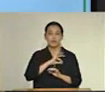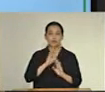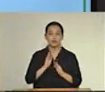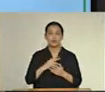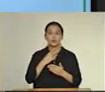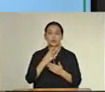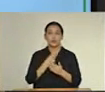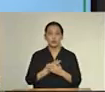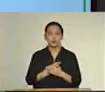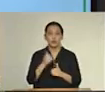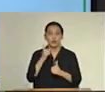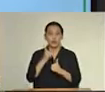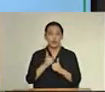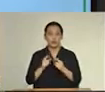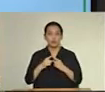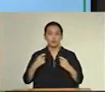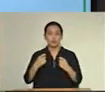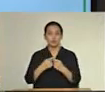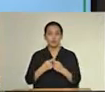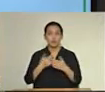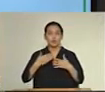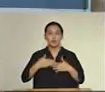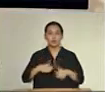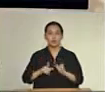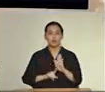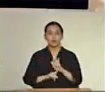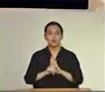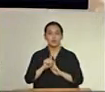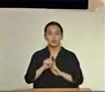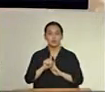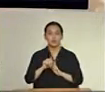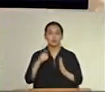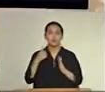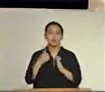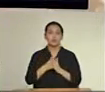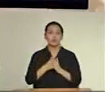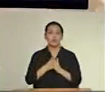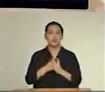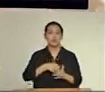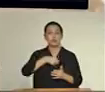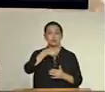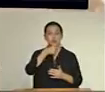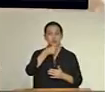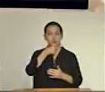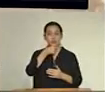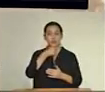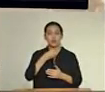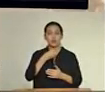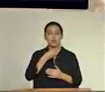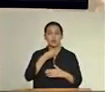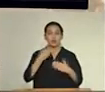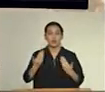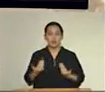ko'rib turganingizdek, har bir organizmni tug'ilgandan boshlab voyaga yetguncha bo'lgan vaqt davomidagi ularning